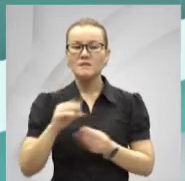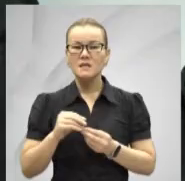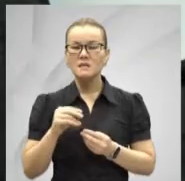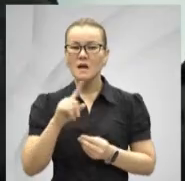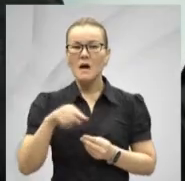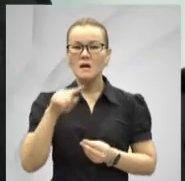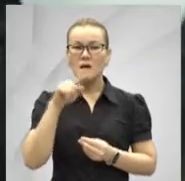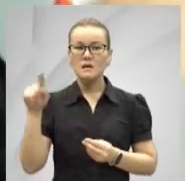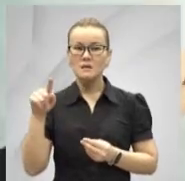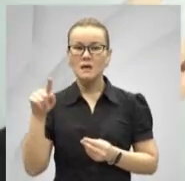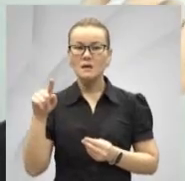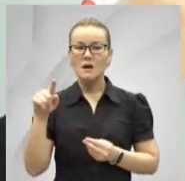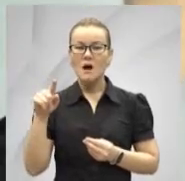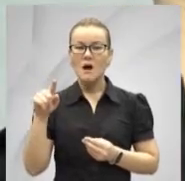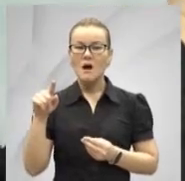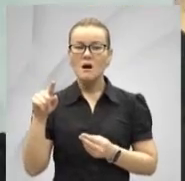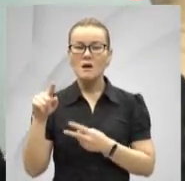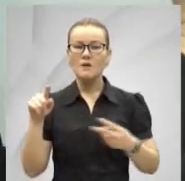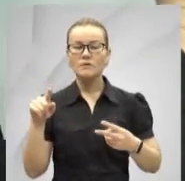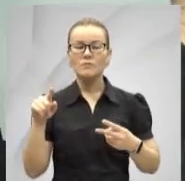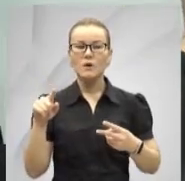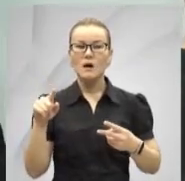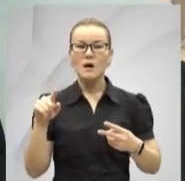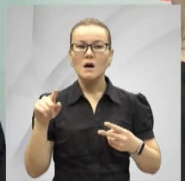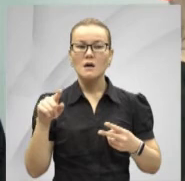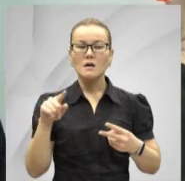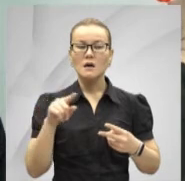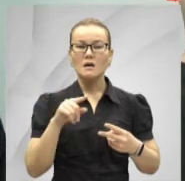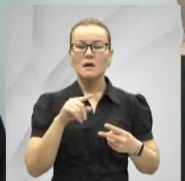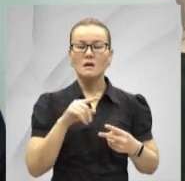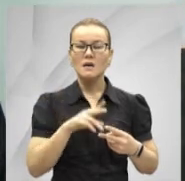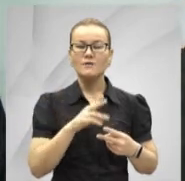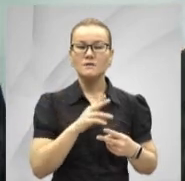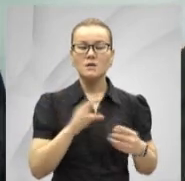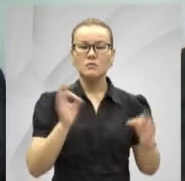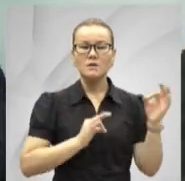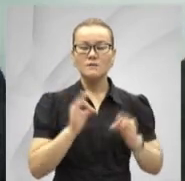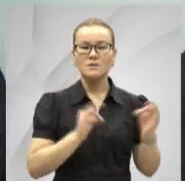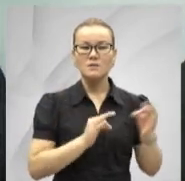равно коэффициенту c, а сумма корней